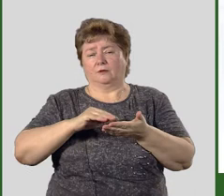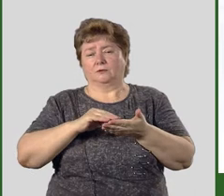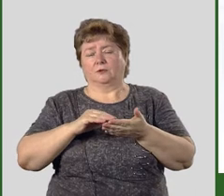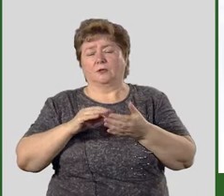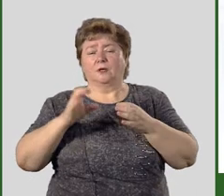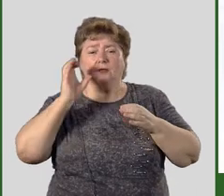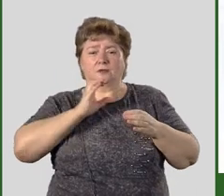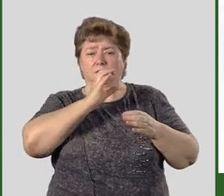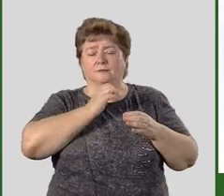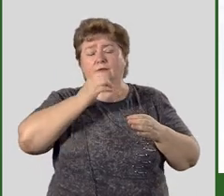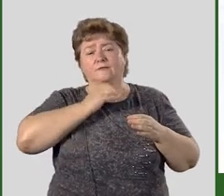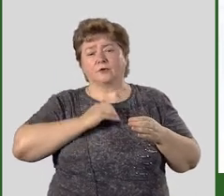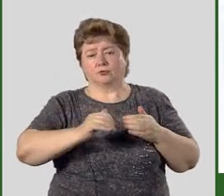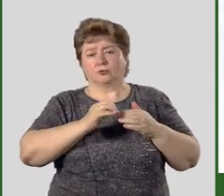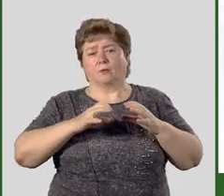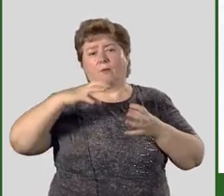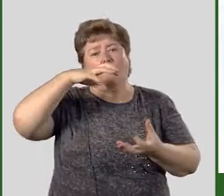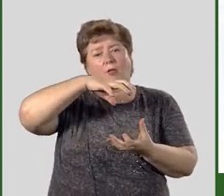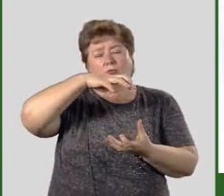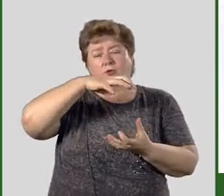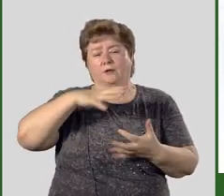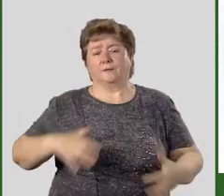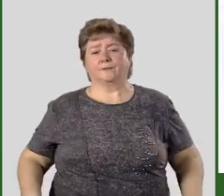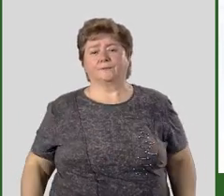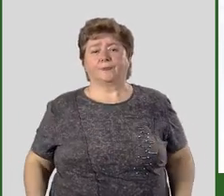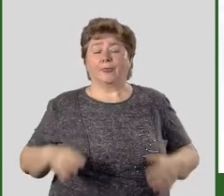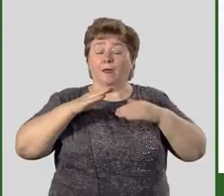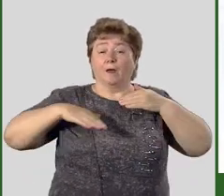в северном и в южном полушариях.